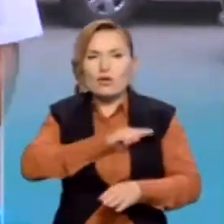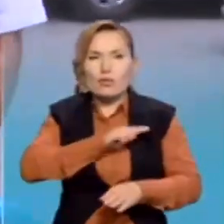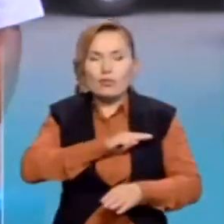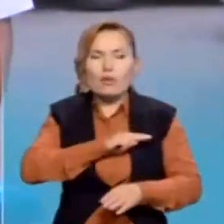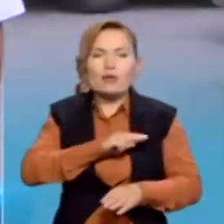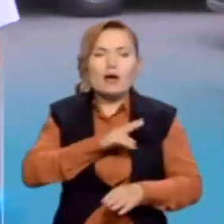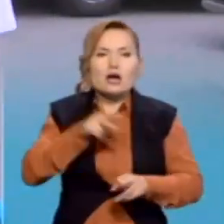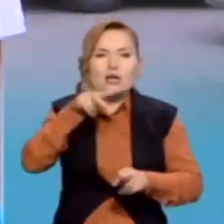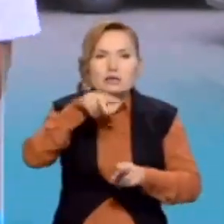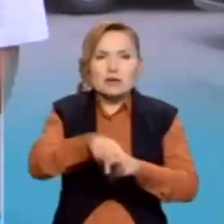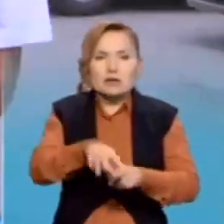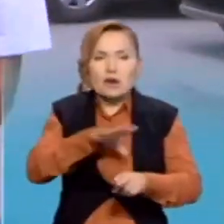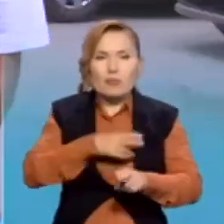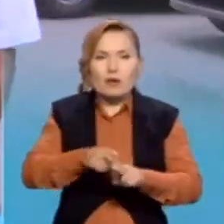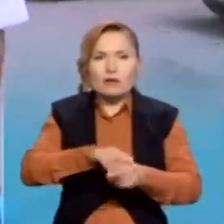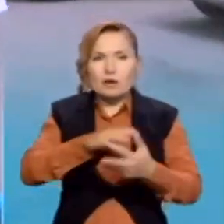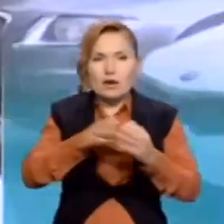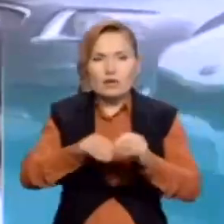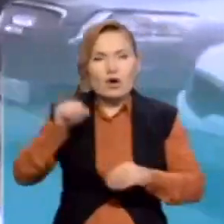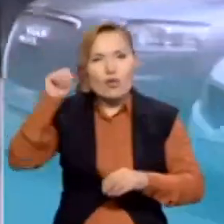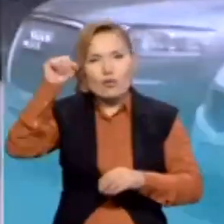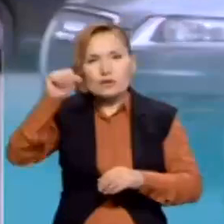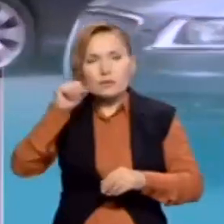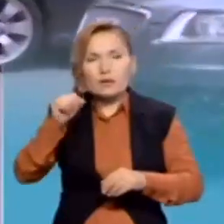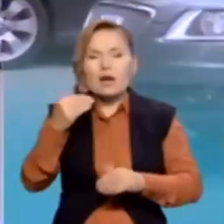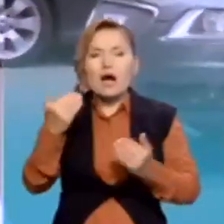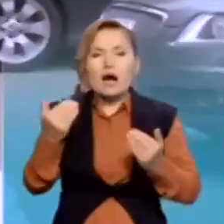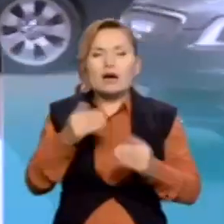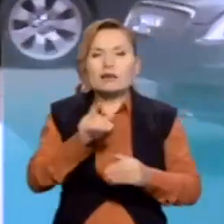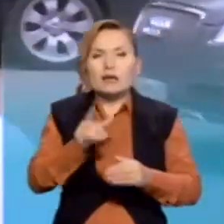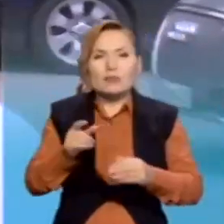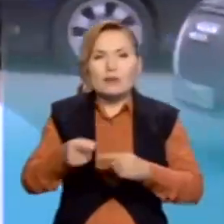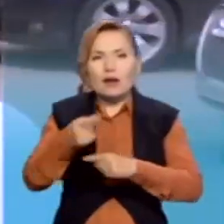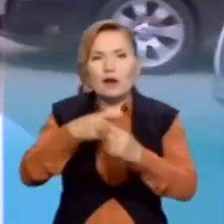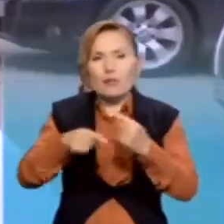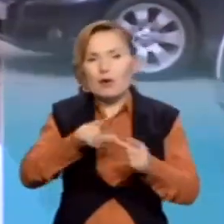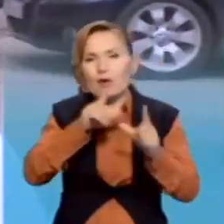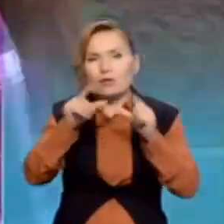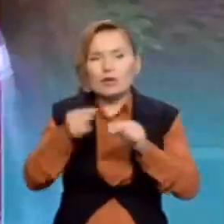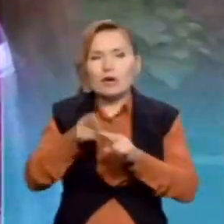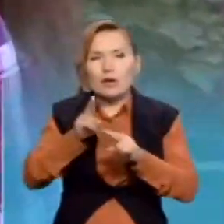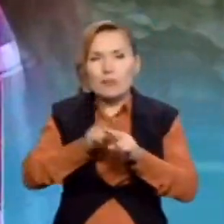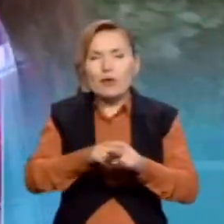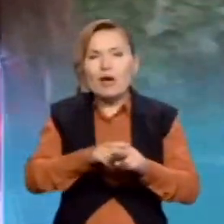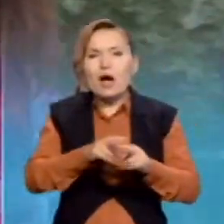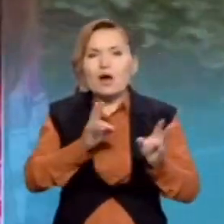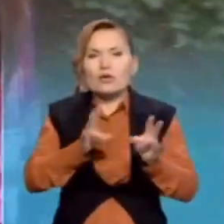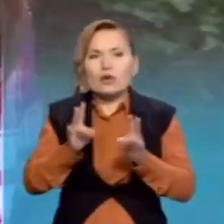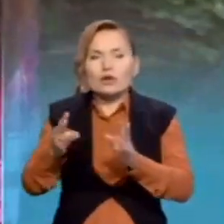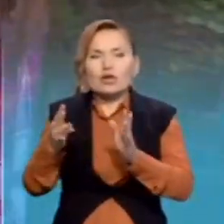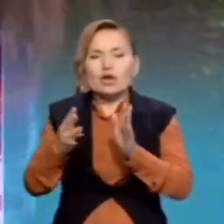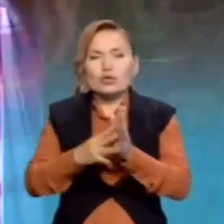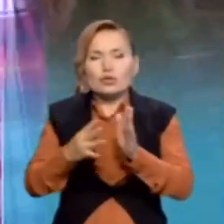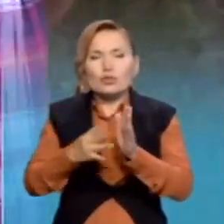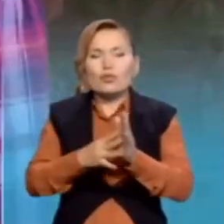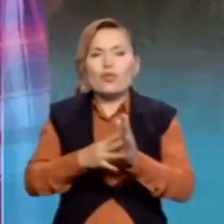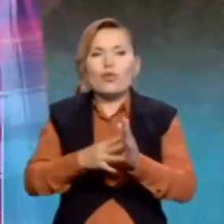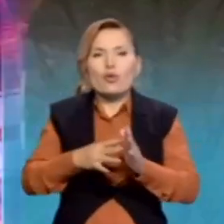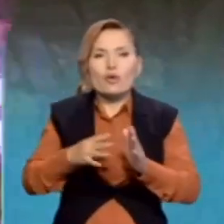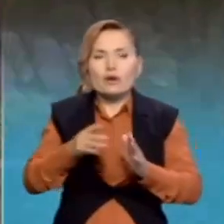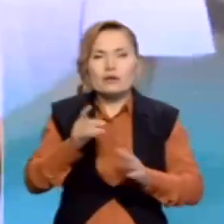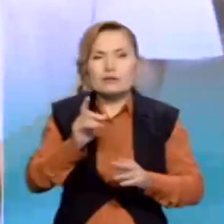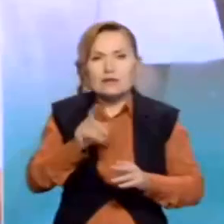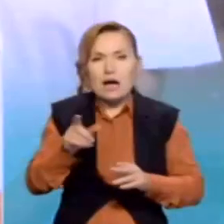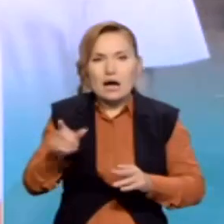және азық-түлікпен қамтамасыз етіп Өзбекстанға аттандырған. Ресми ақпаратқа сүйенсек, жапа шеккендердің 9-ы Сұрхандария облысының, қалғаны